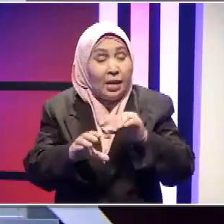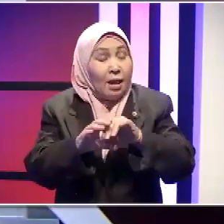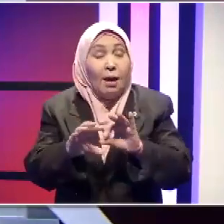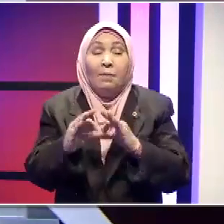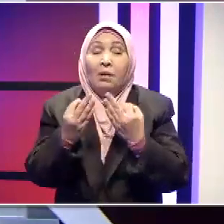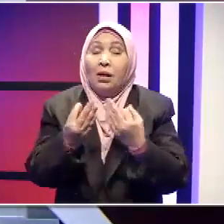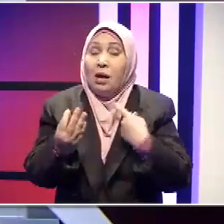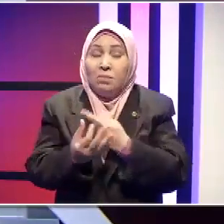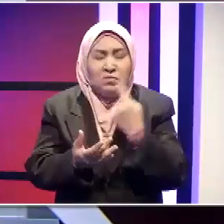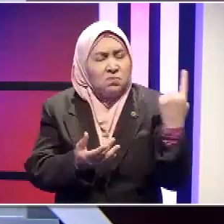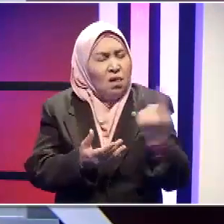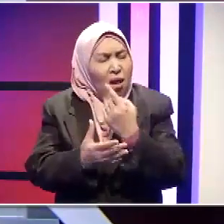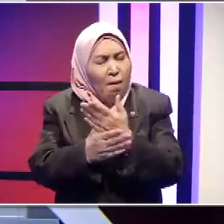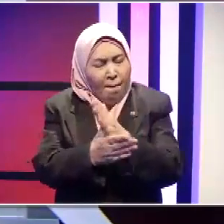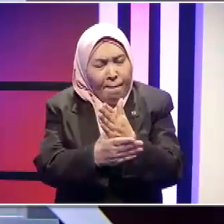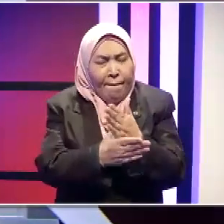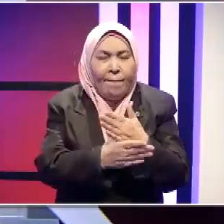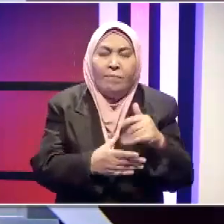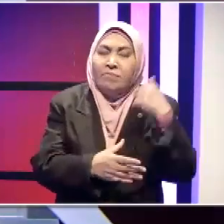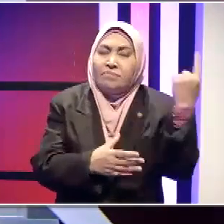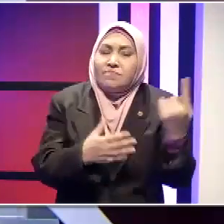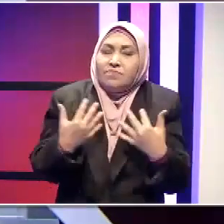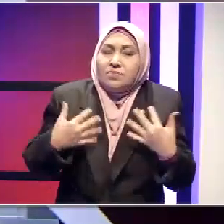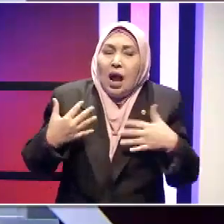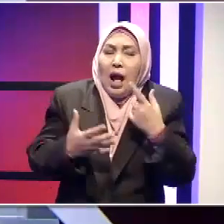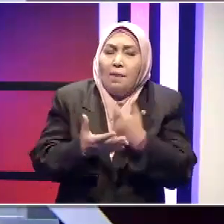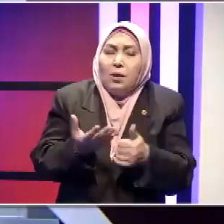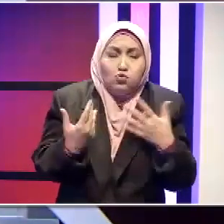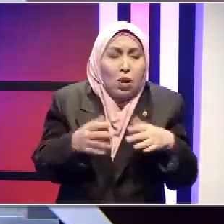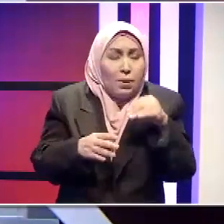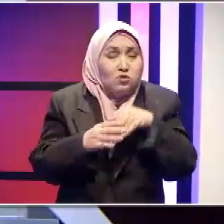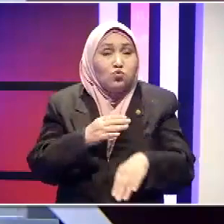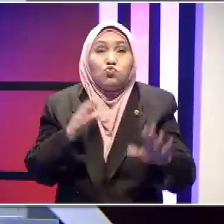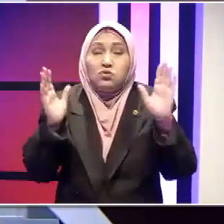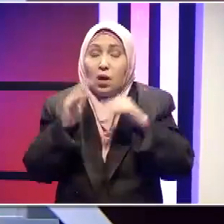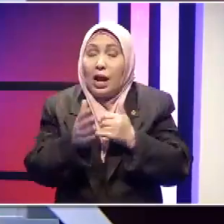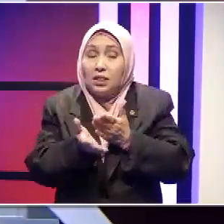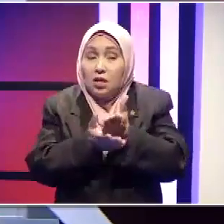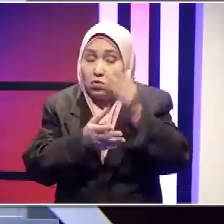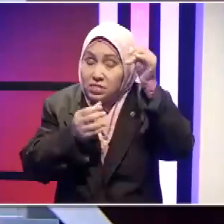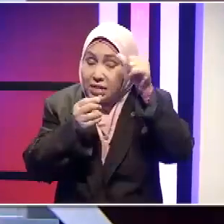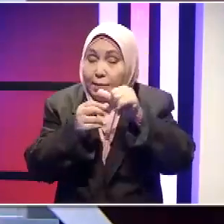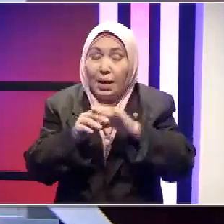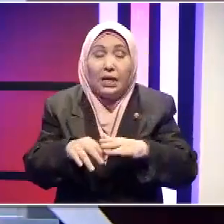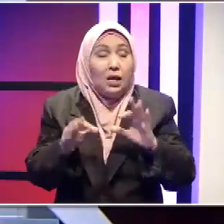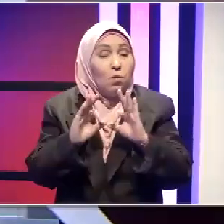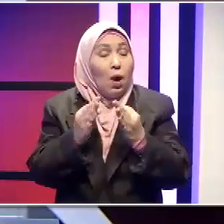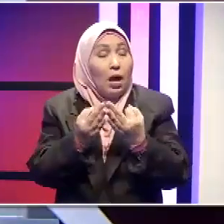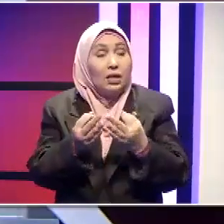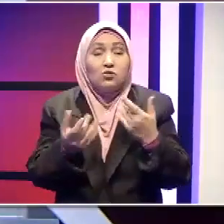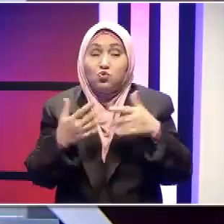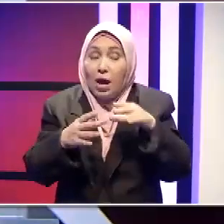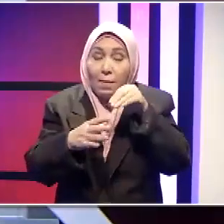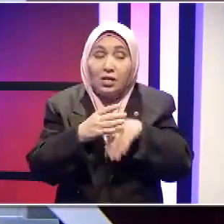kami selalu cemas lalu rasa takut apa yang cemasnya eh dah masuk shalat make terus Ingatkan pada keluarga edema syukuran